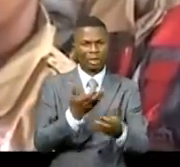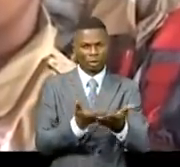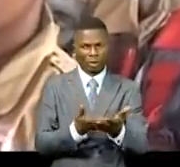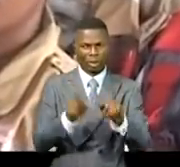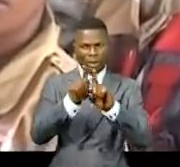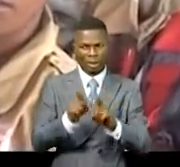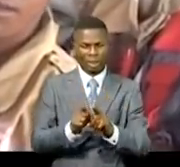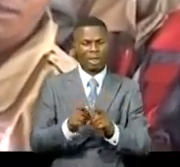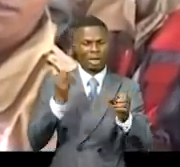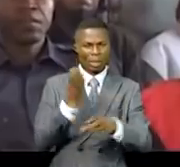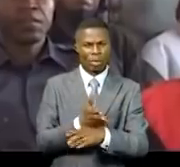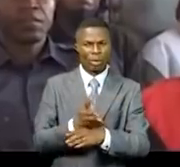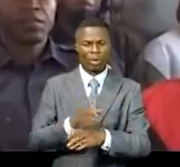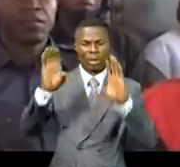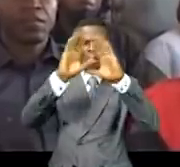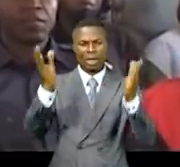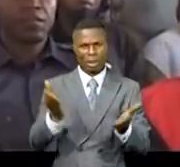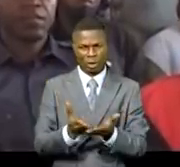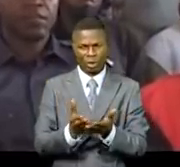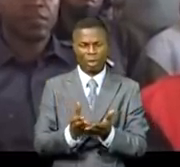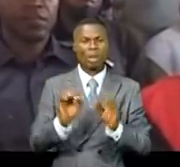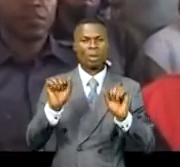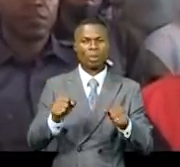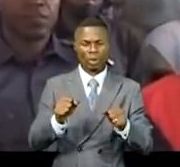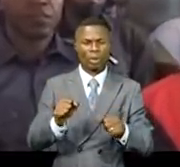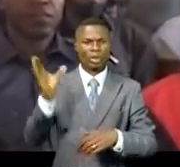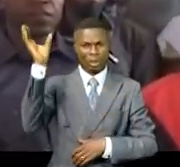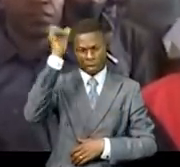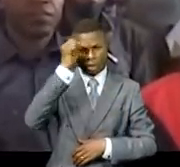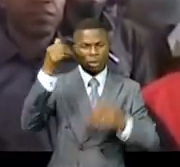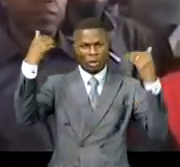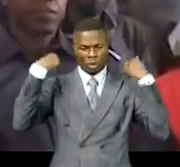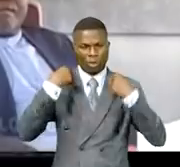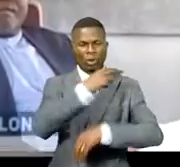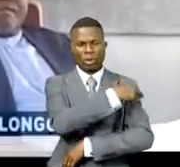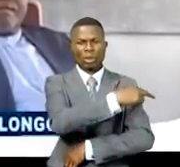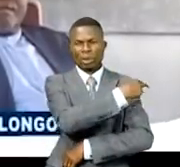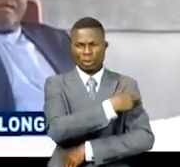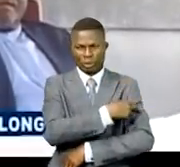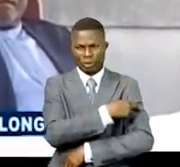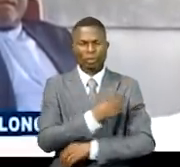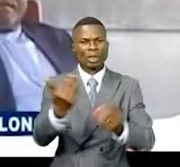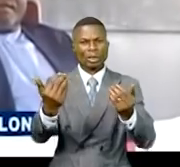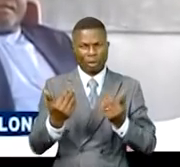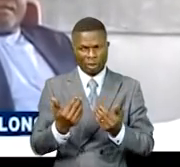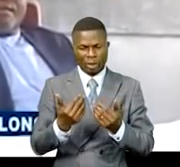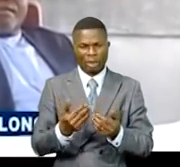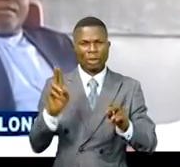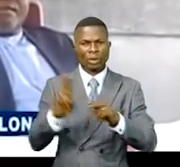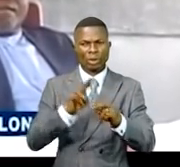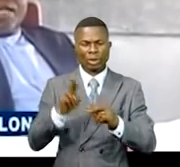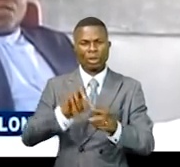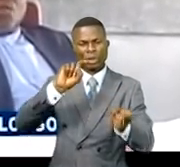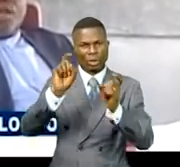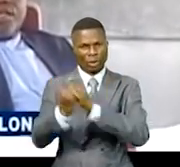d'être opérationnels dans la communauté. Il y a lieu de retenir des autorités de la Croix-Rouge la volonté d'appliquer les